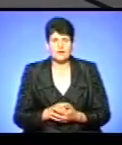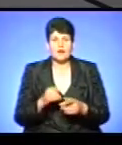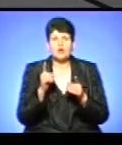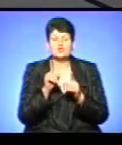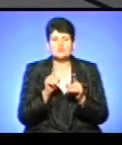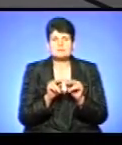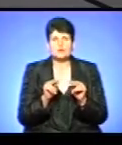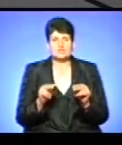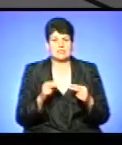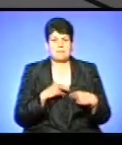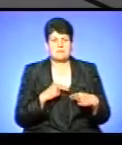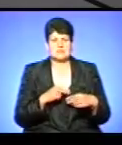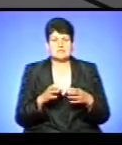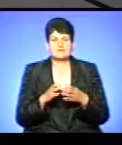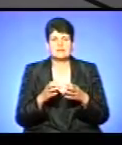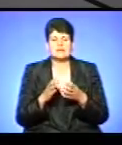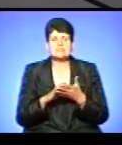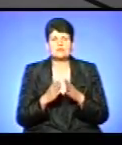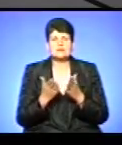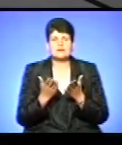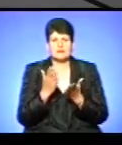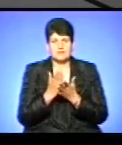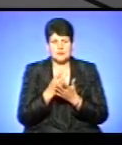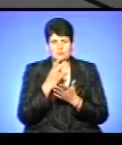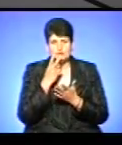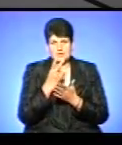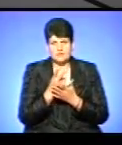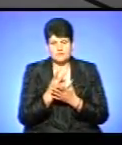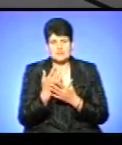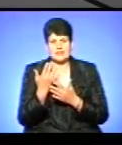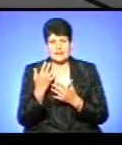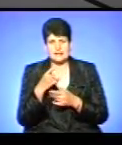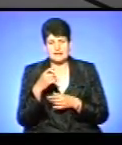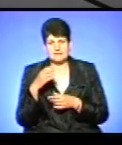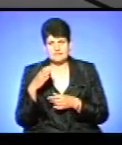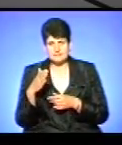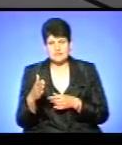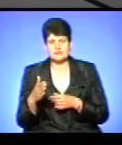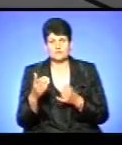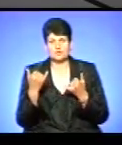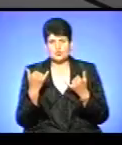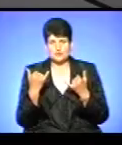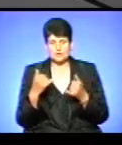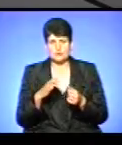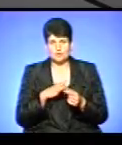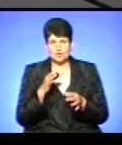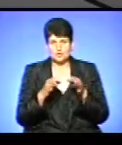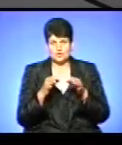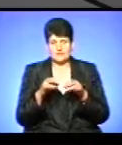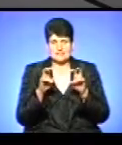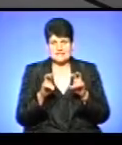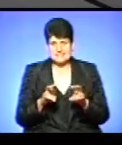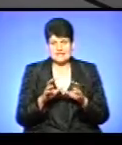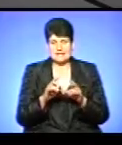педагогічними працівниками, яка ситуація склалася, ми подивимося за кілька хвилин, тому що, власне, сьогодні відбувалося судове засідання,